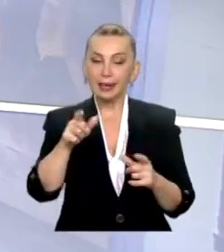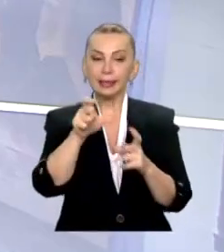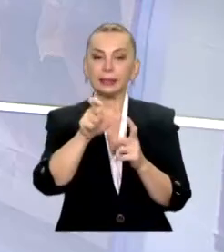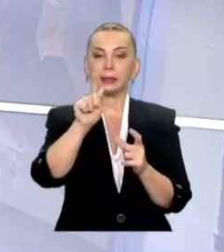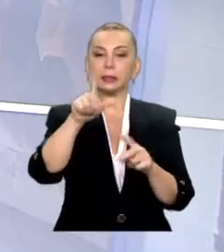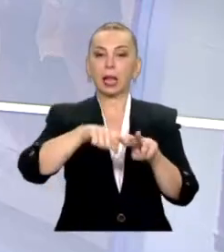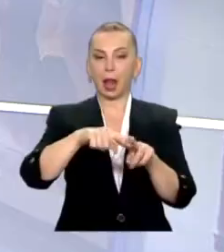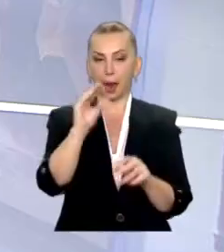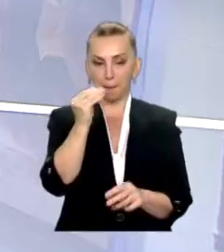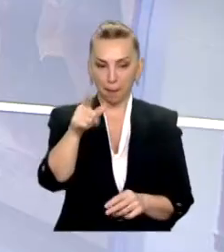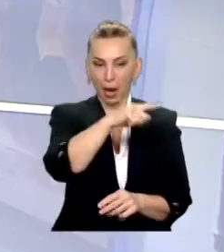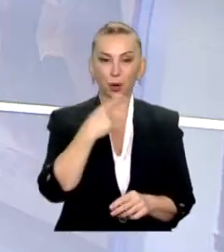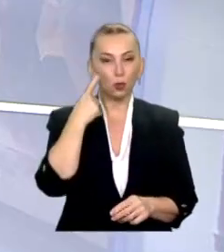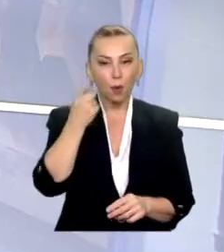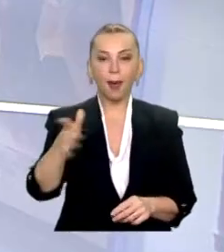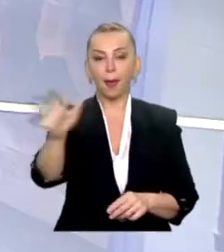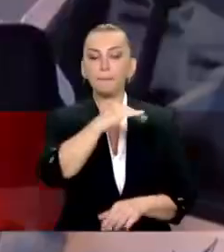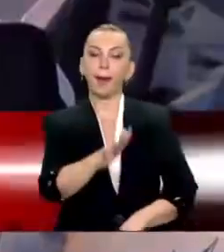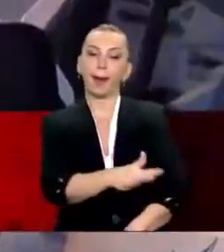Cenaze namazında gözyaşları dinmedi.